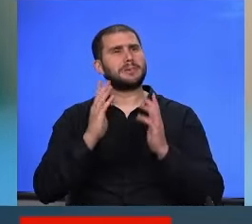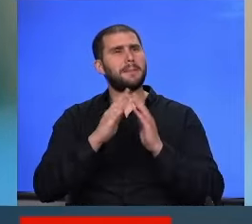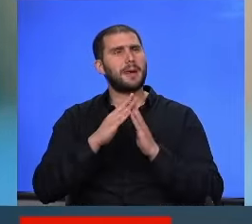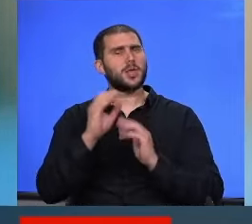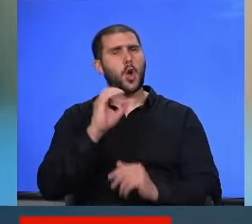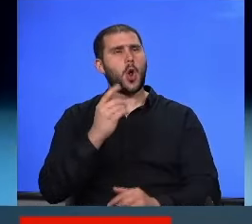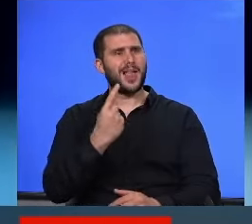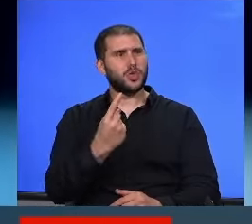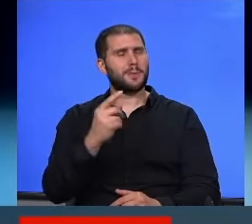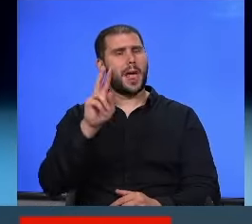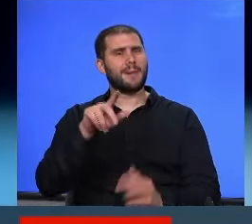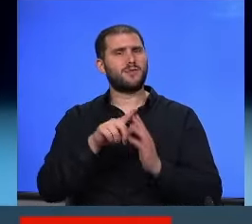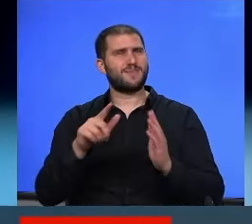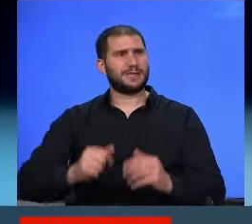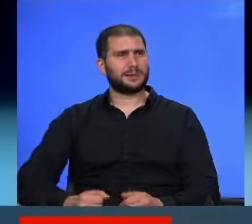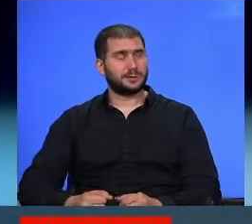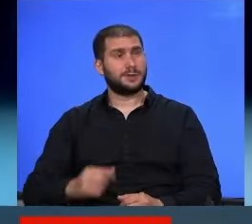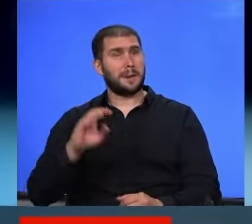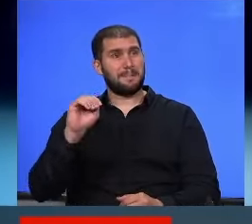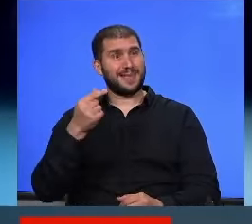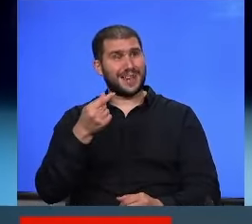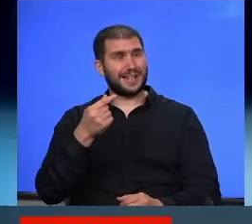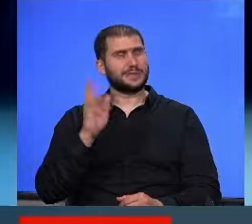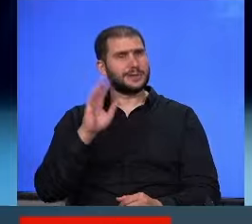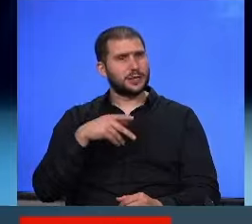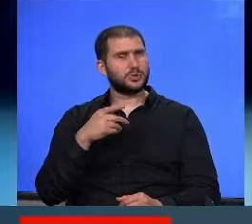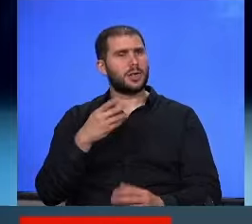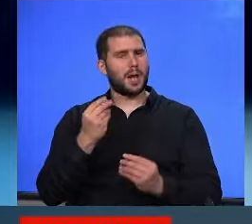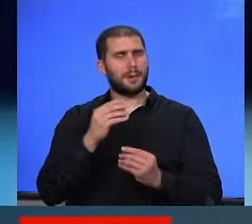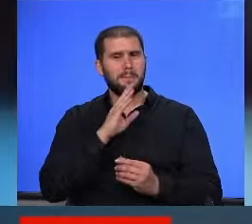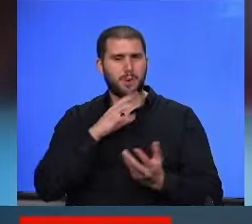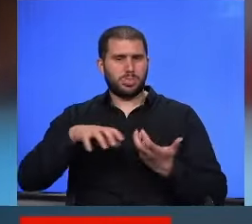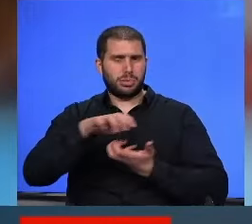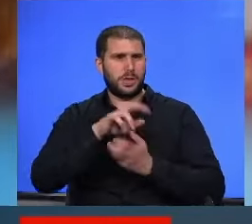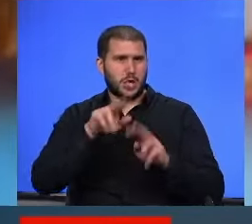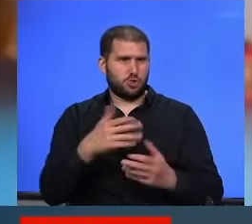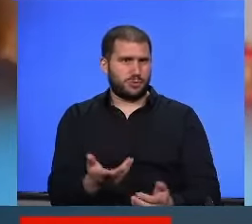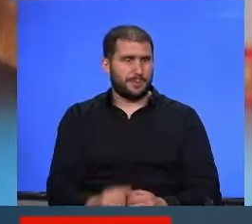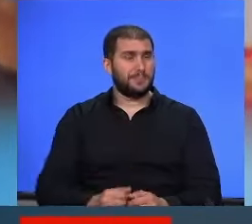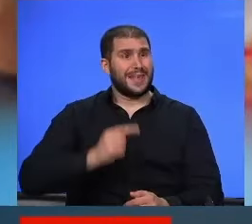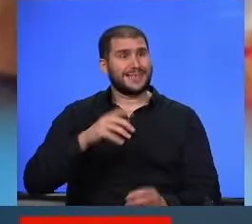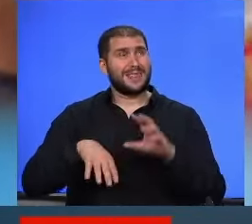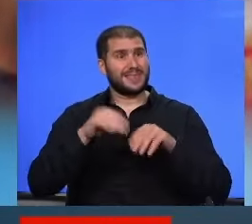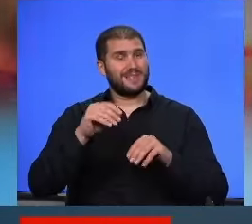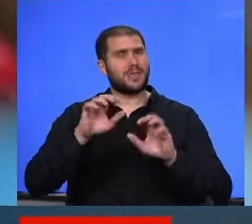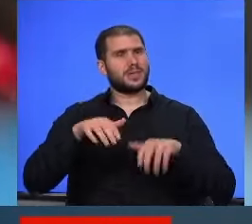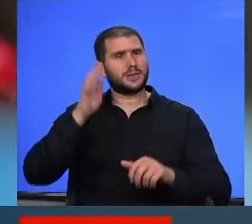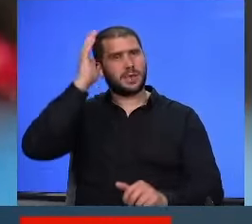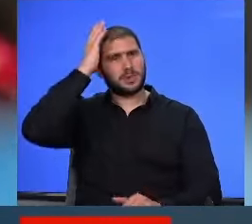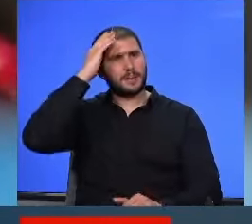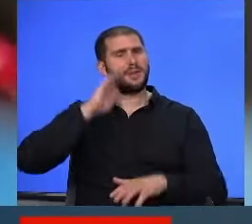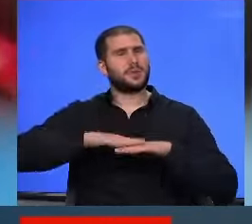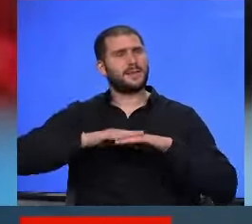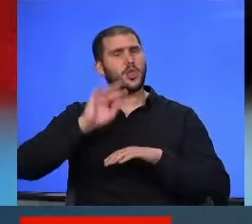in 2017. מאט גייטס סוחב אחריו קופת שרצים לא קטנה. Gates, who was President-elect Donald Trump's pick for